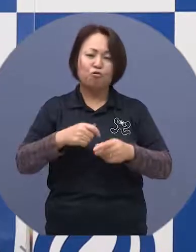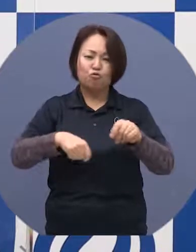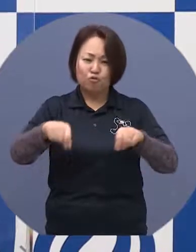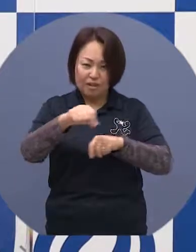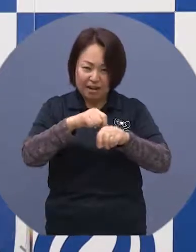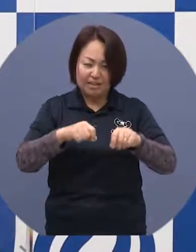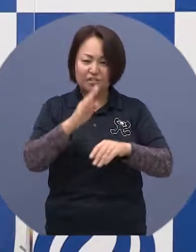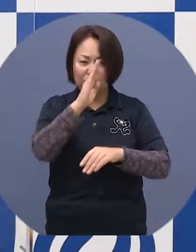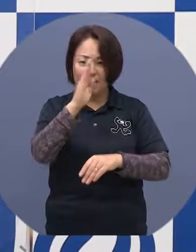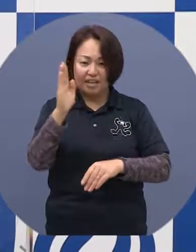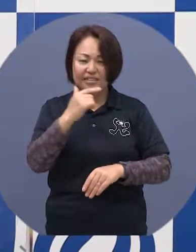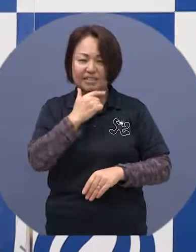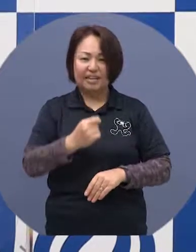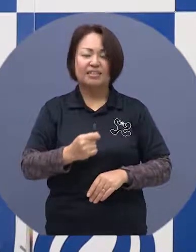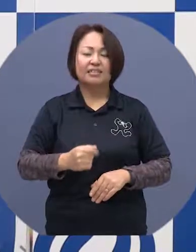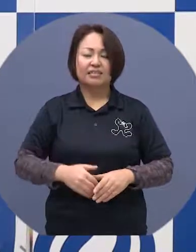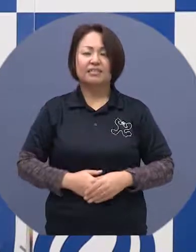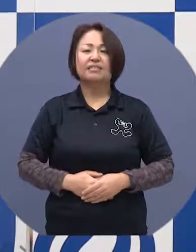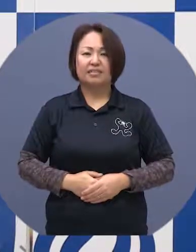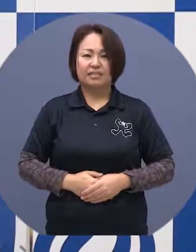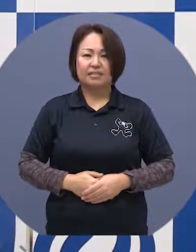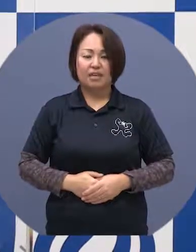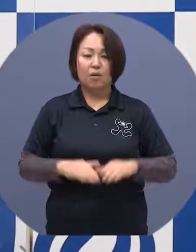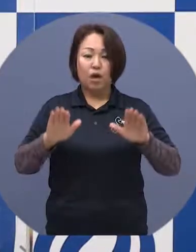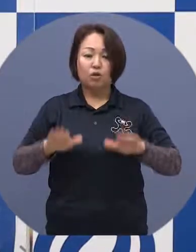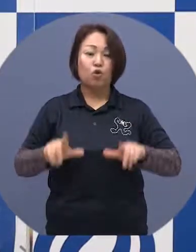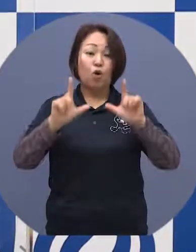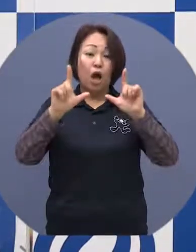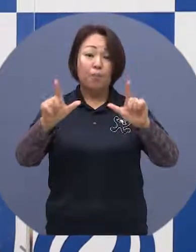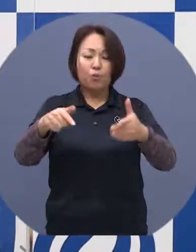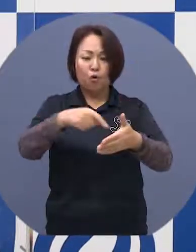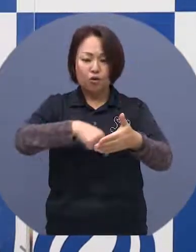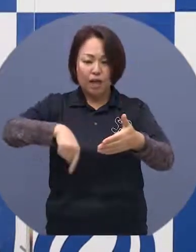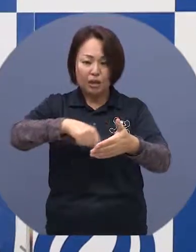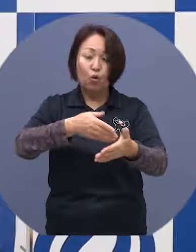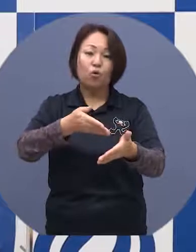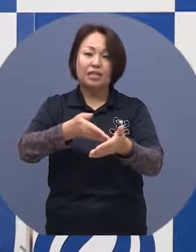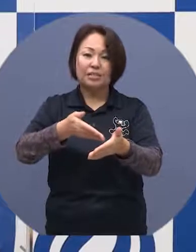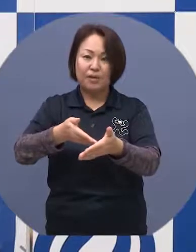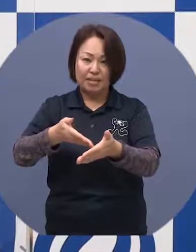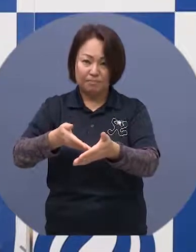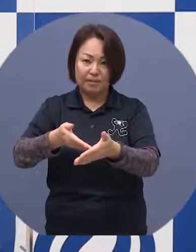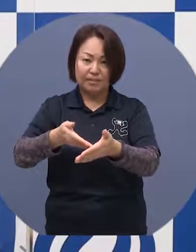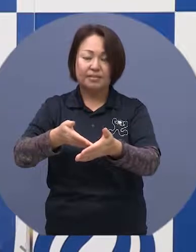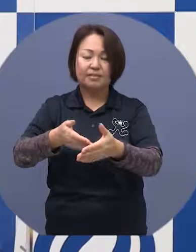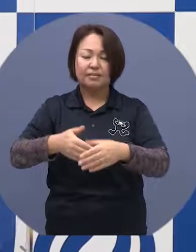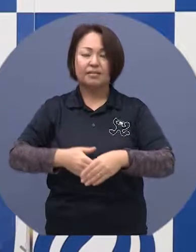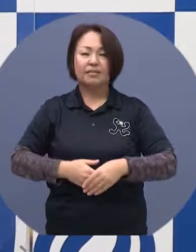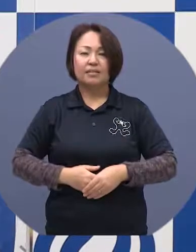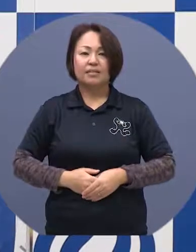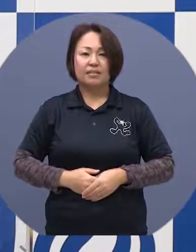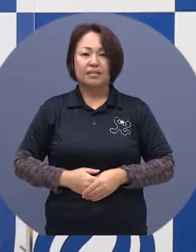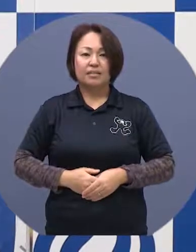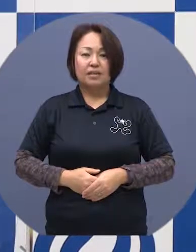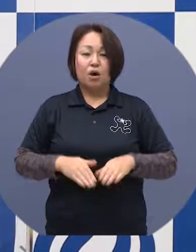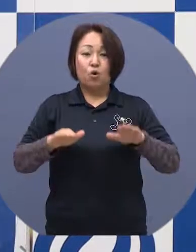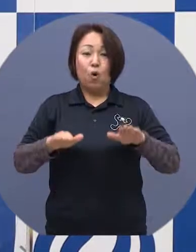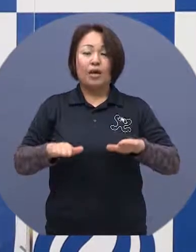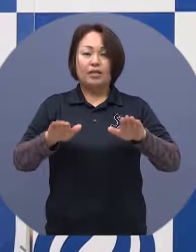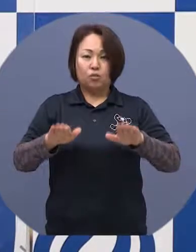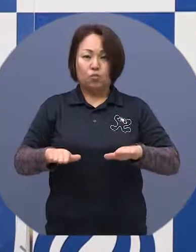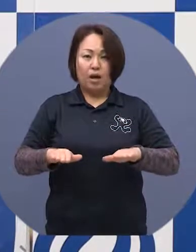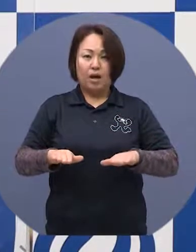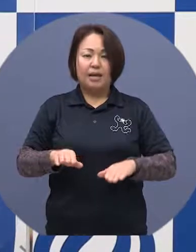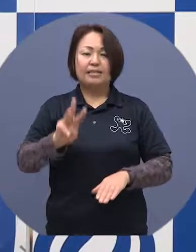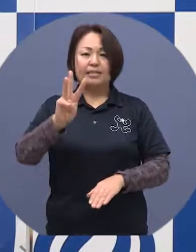ありますそれではお手元の資料に基づきましてアプローチ子説明をさせていただきます今月の発表事項につきまし